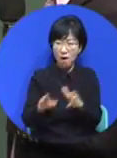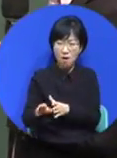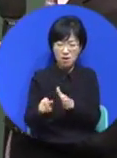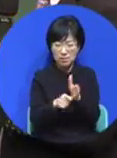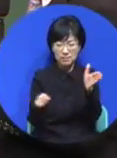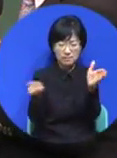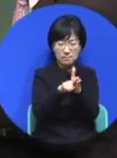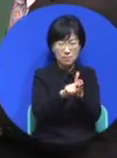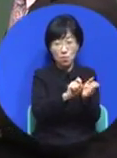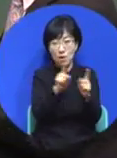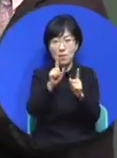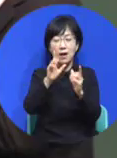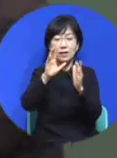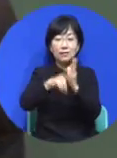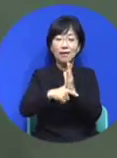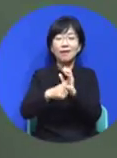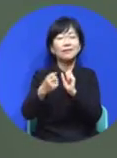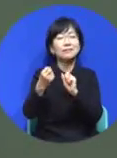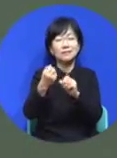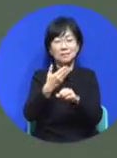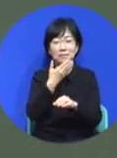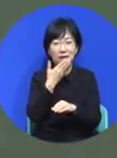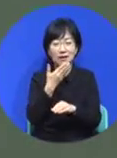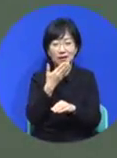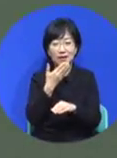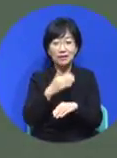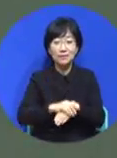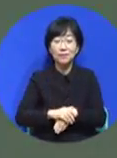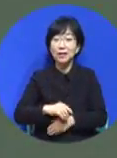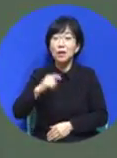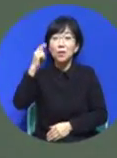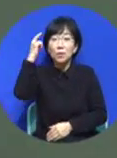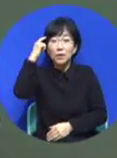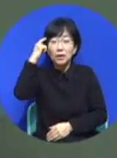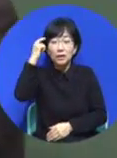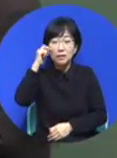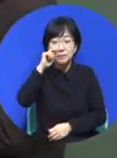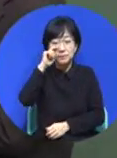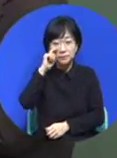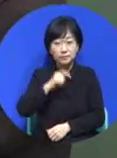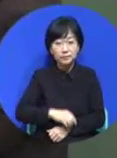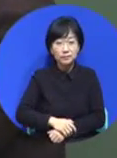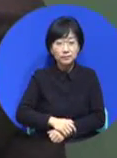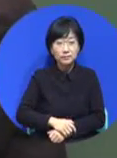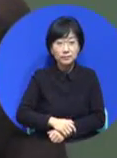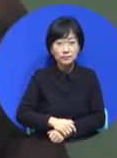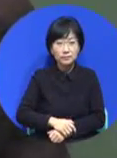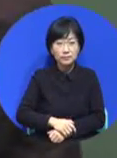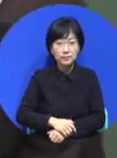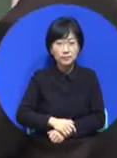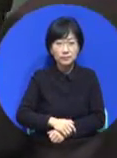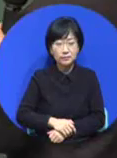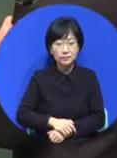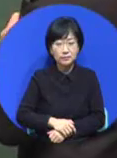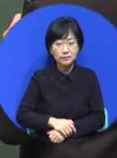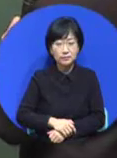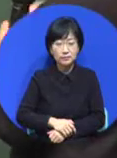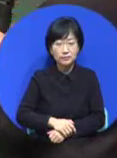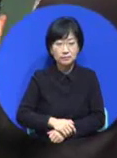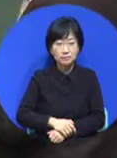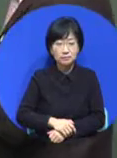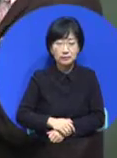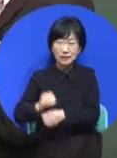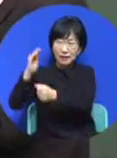God will work. 왜 그렇습니까? Do you know why? 이 사단에게 잡혀 흑암 세계에 있지 않도록 하나님은 우리가 불신앙만